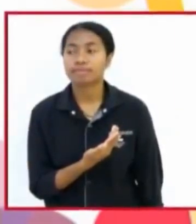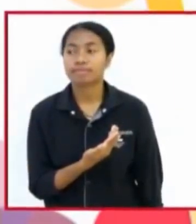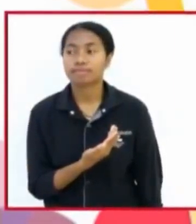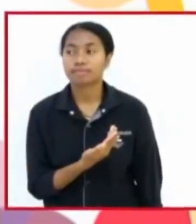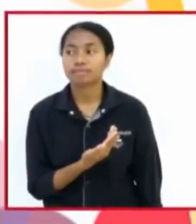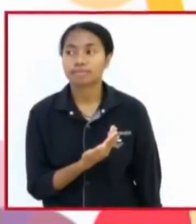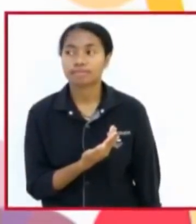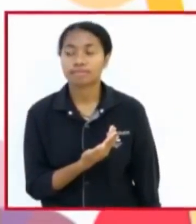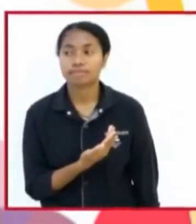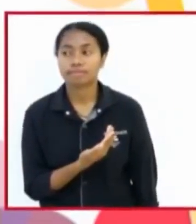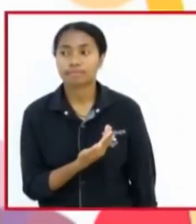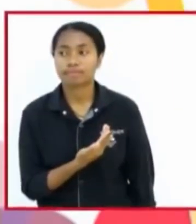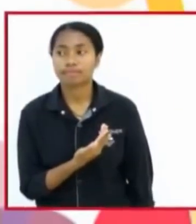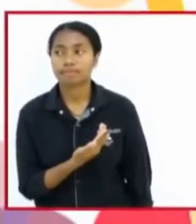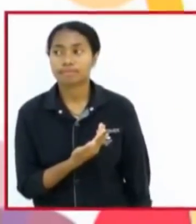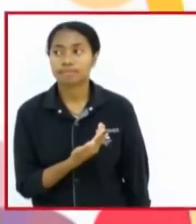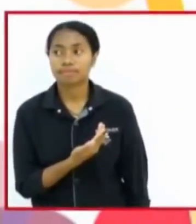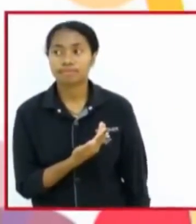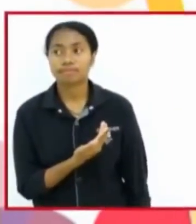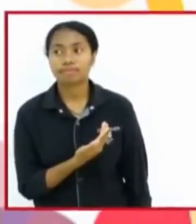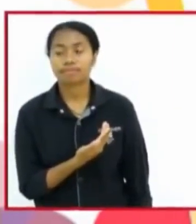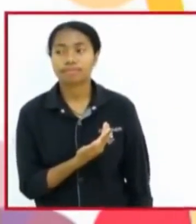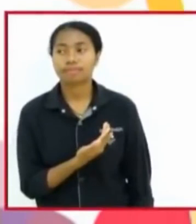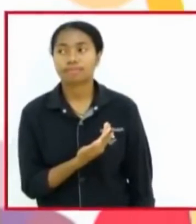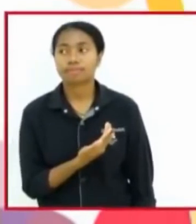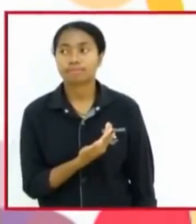masih di landasan